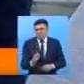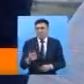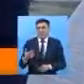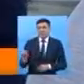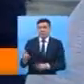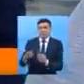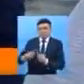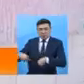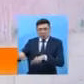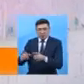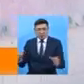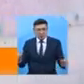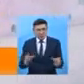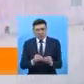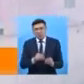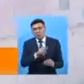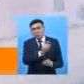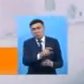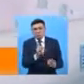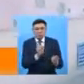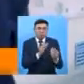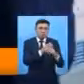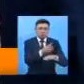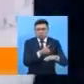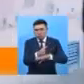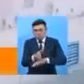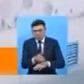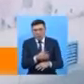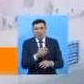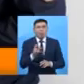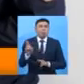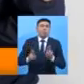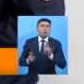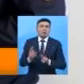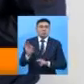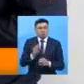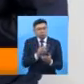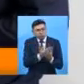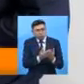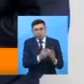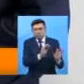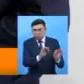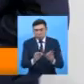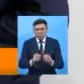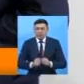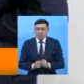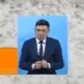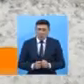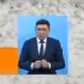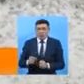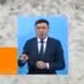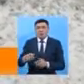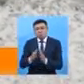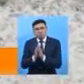проводится разъяснительная работа по вопросам соблюдения техники безопасности. Эксперты призывают жильцов проверить исправность дымоотвода печи